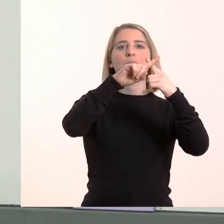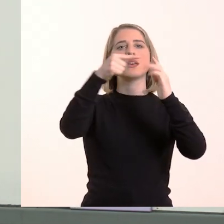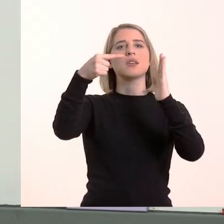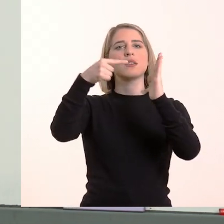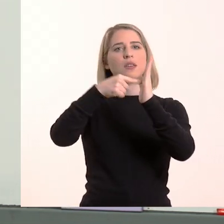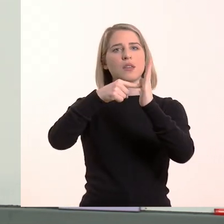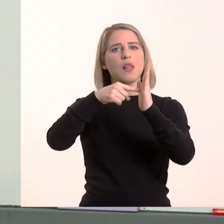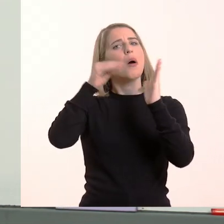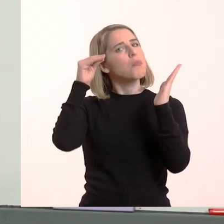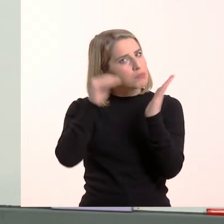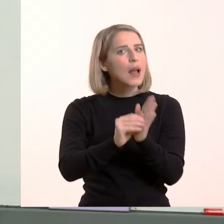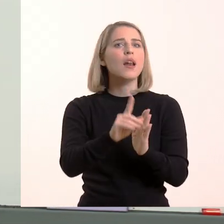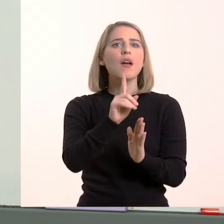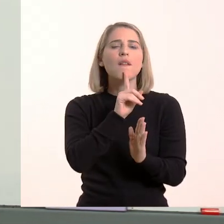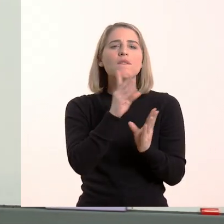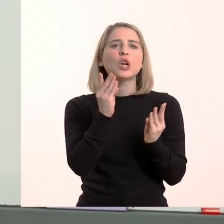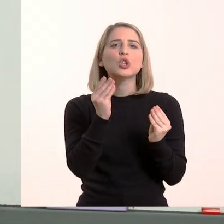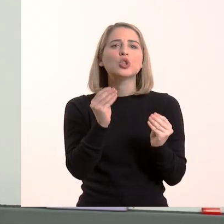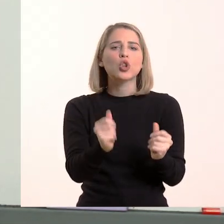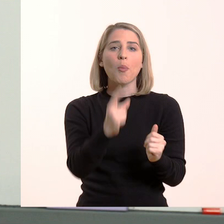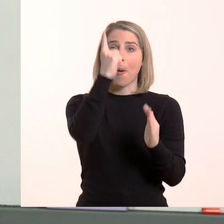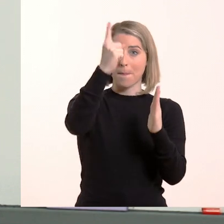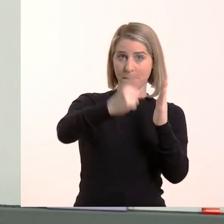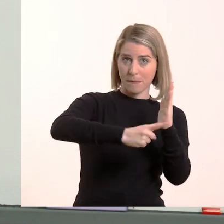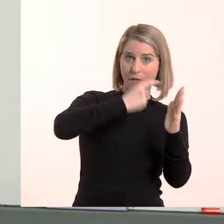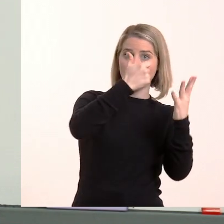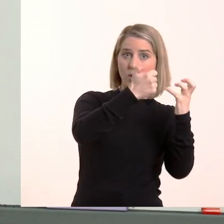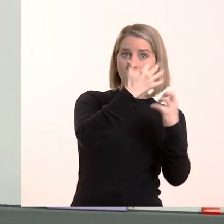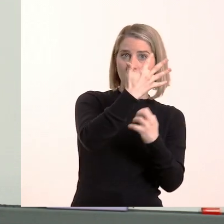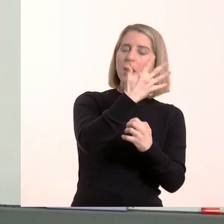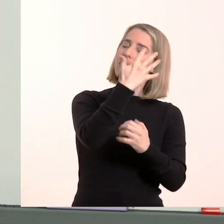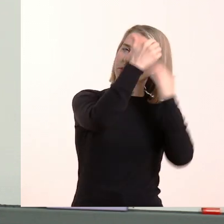Ξανά το ίδιο. Μία φορά το 65... 65.